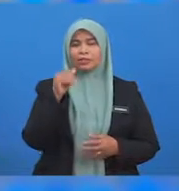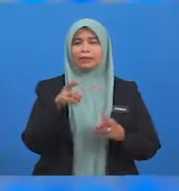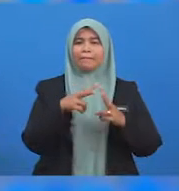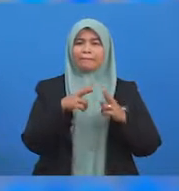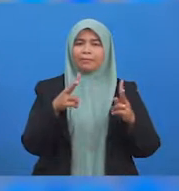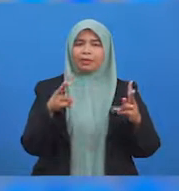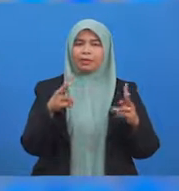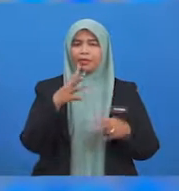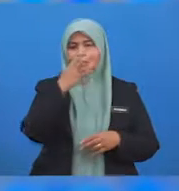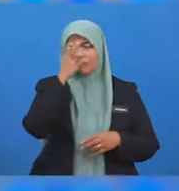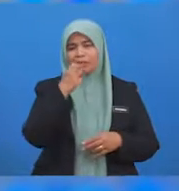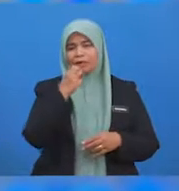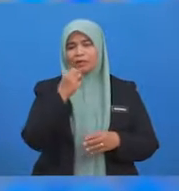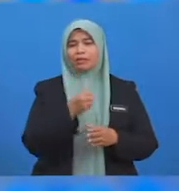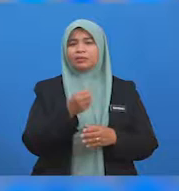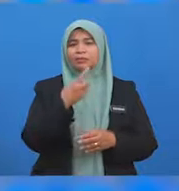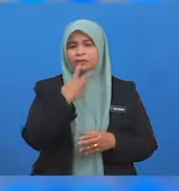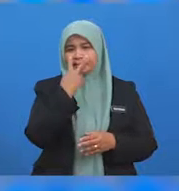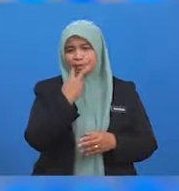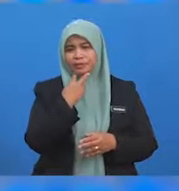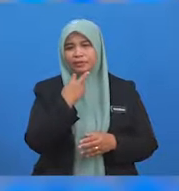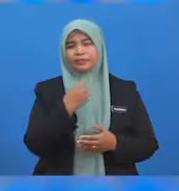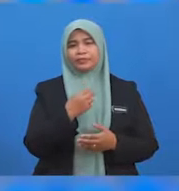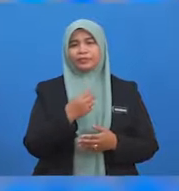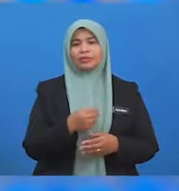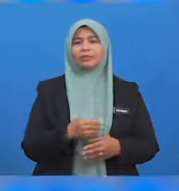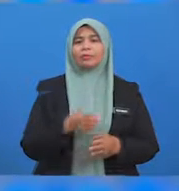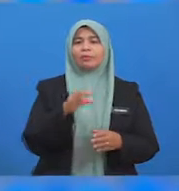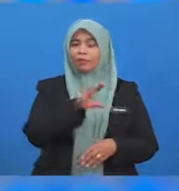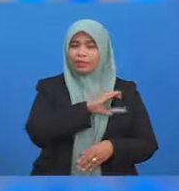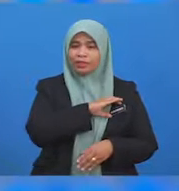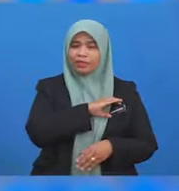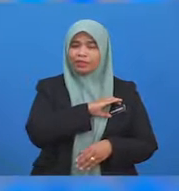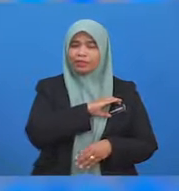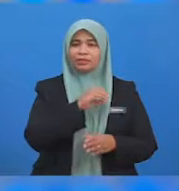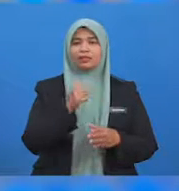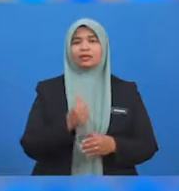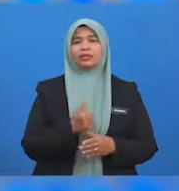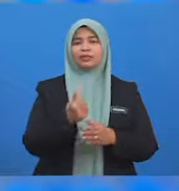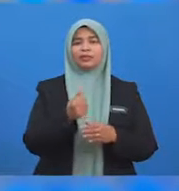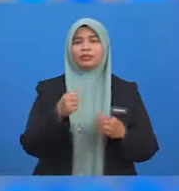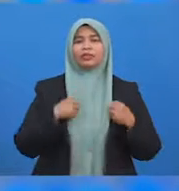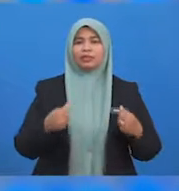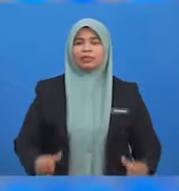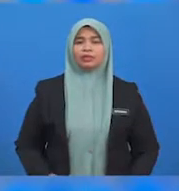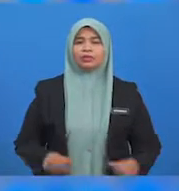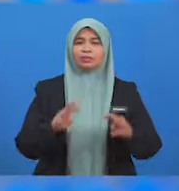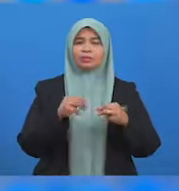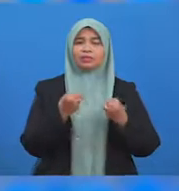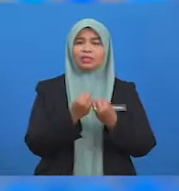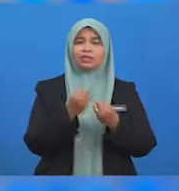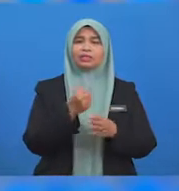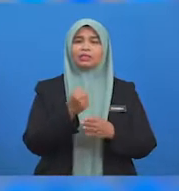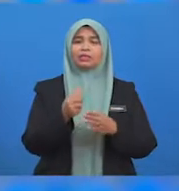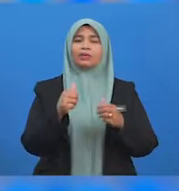paling marah dan sedih? Adakah pihak polis, anggota masyarakat atau ahli